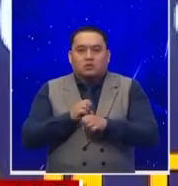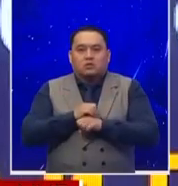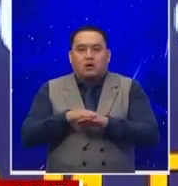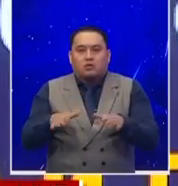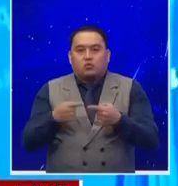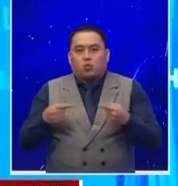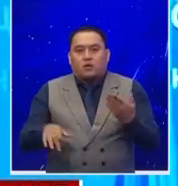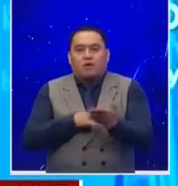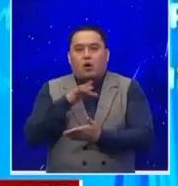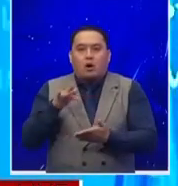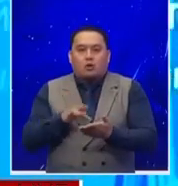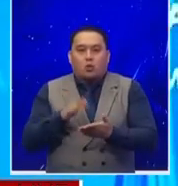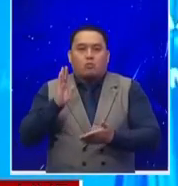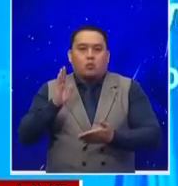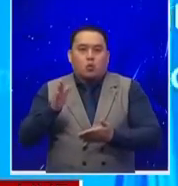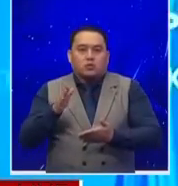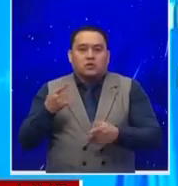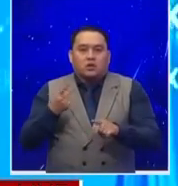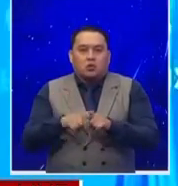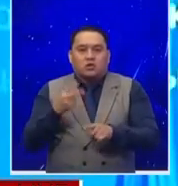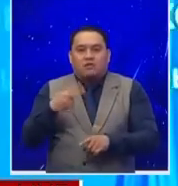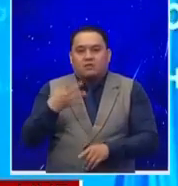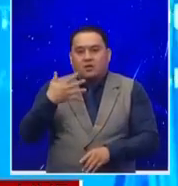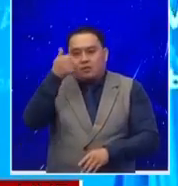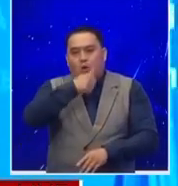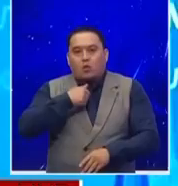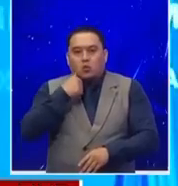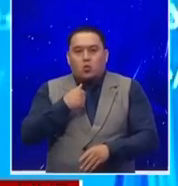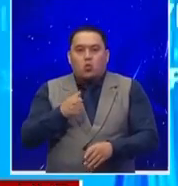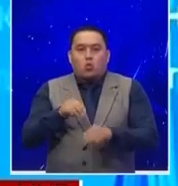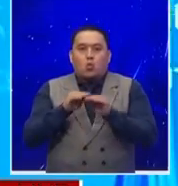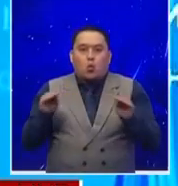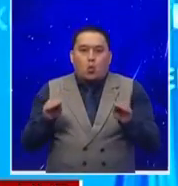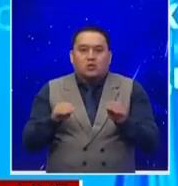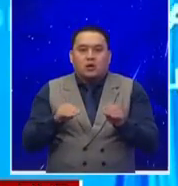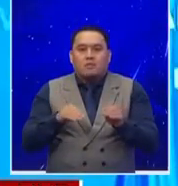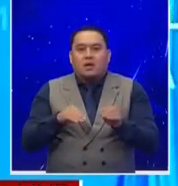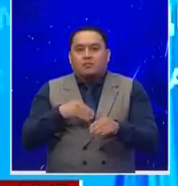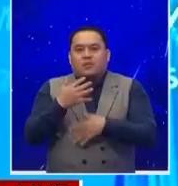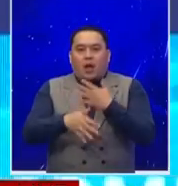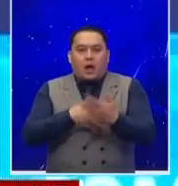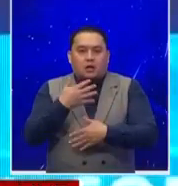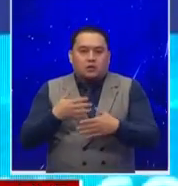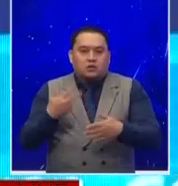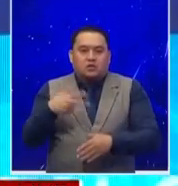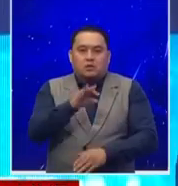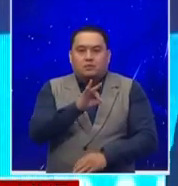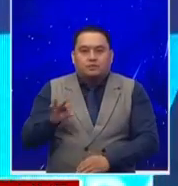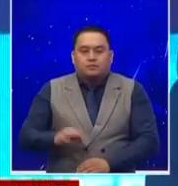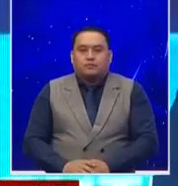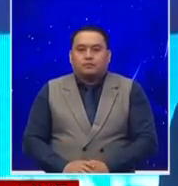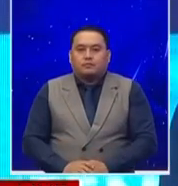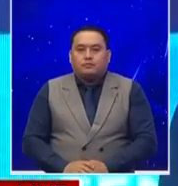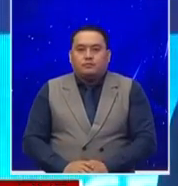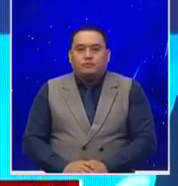и на другие города. Ожидается, что за счет этой технологии к 2025 году уровень переработки достигнет